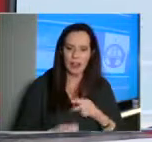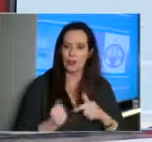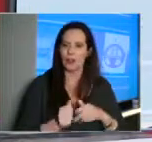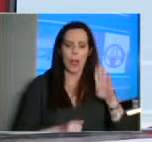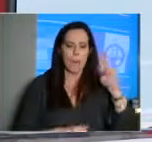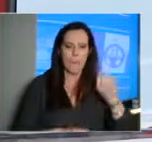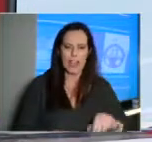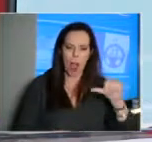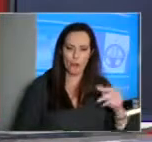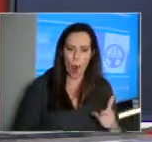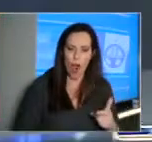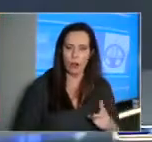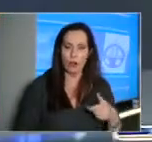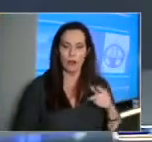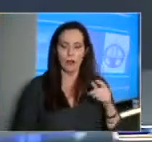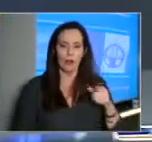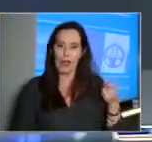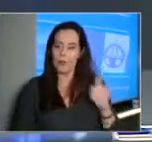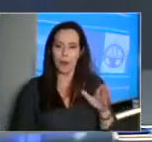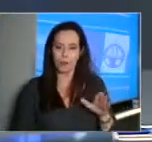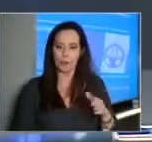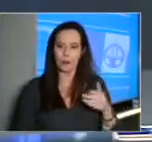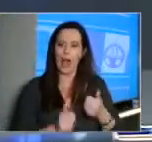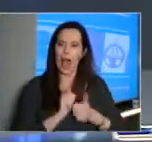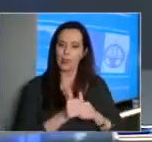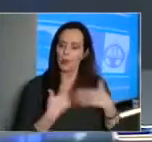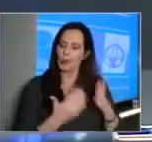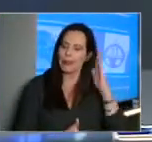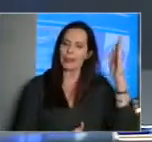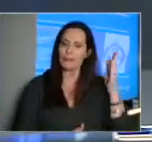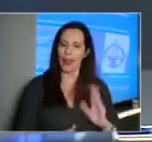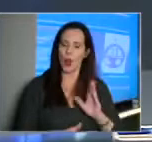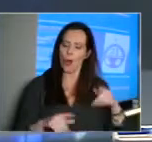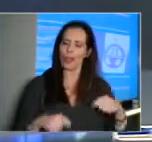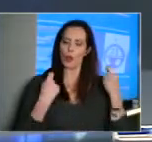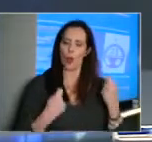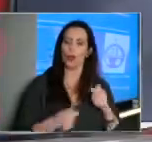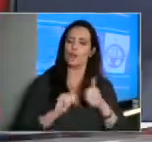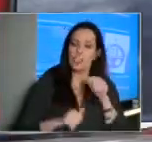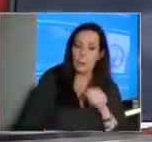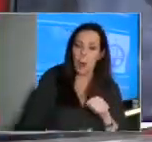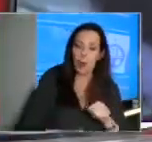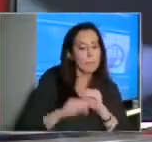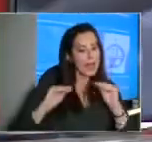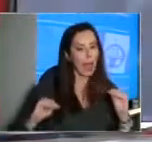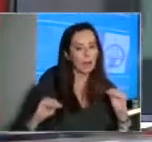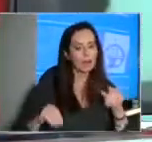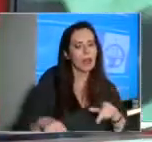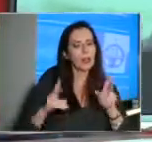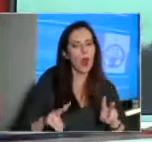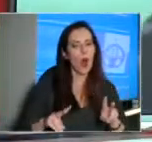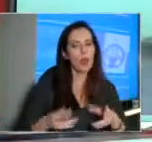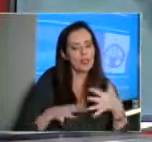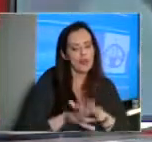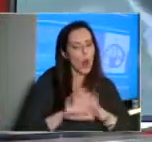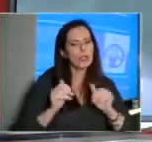אחפה וכולי, כל השמות האלה. הספורט גם נותן תקווה, לא רק חינוך. נכון, והספורט מחנך. כי אתה יכול לשלב